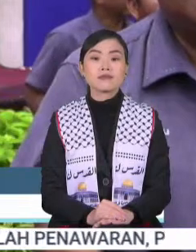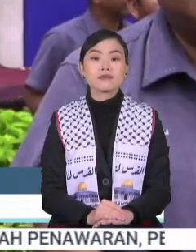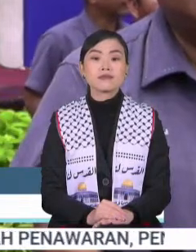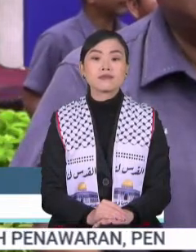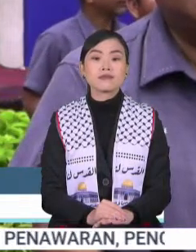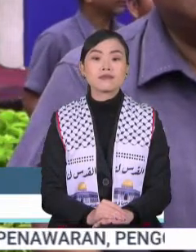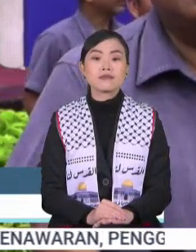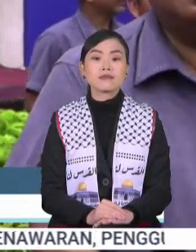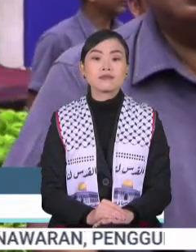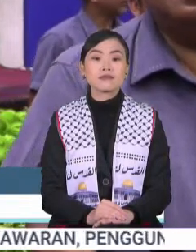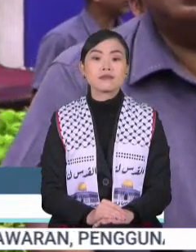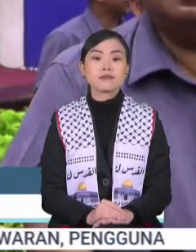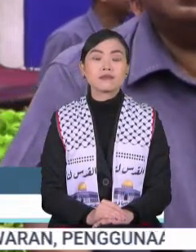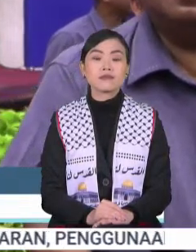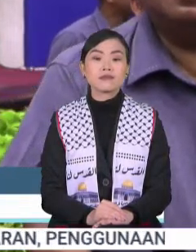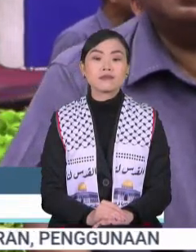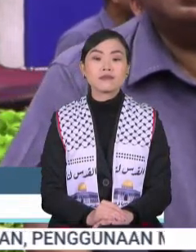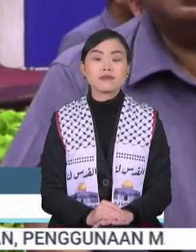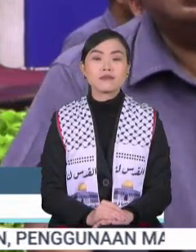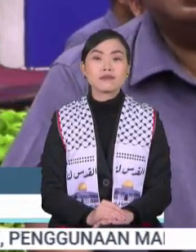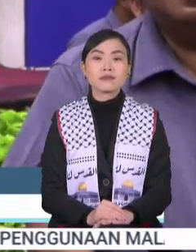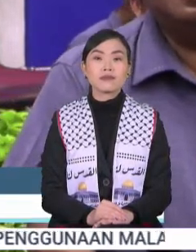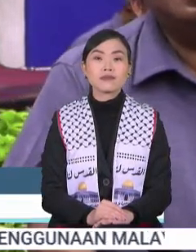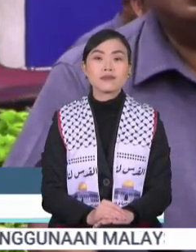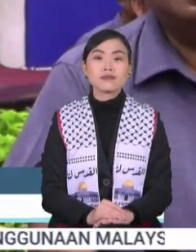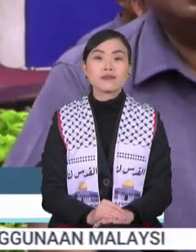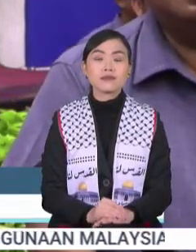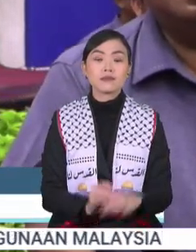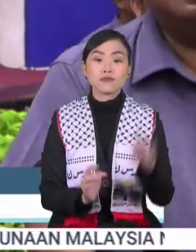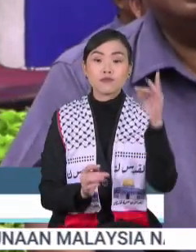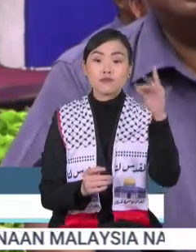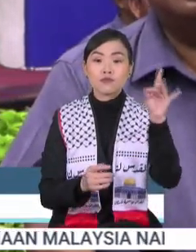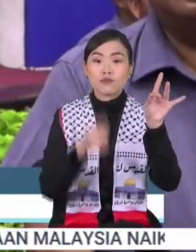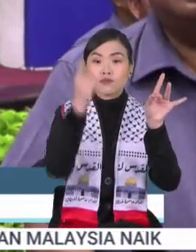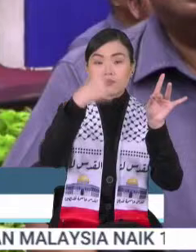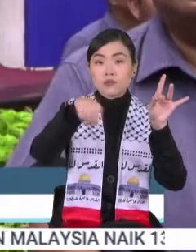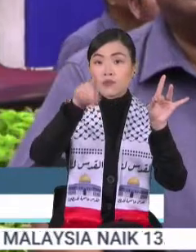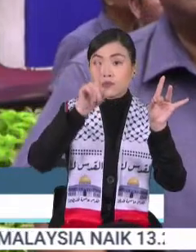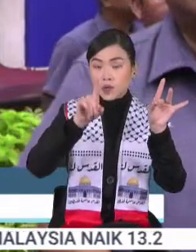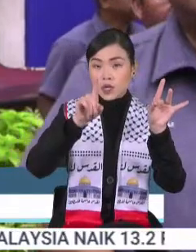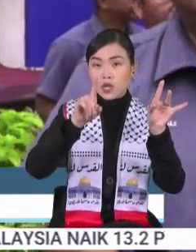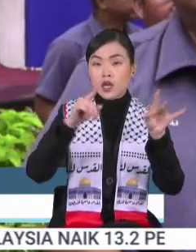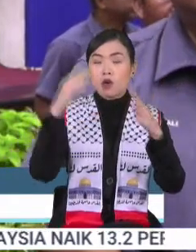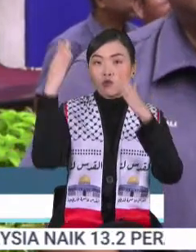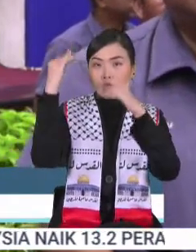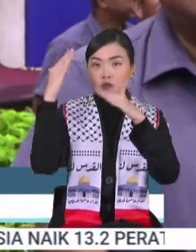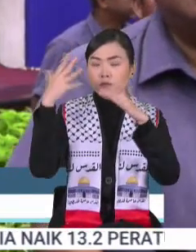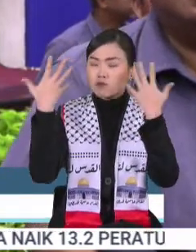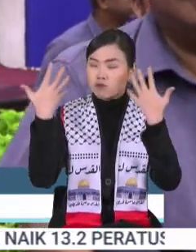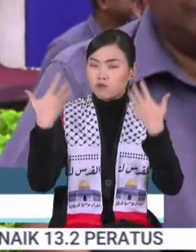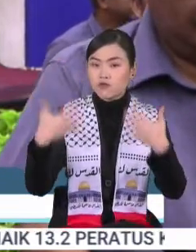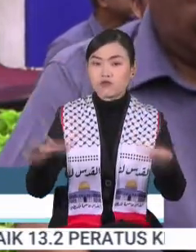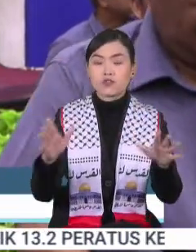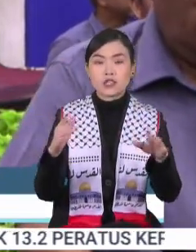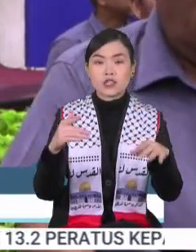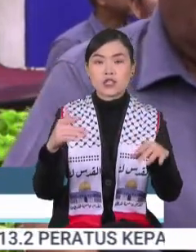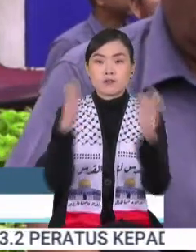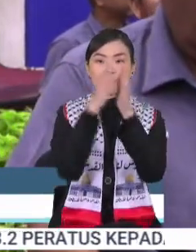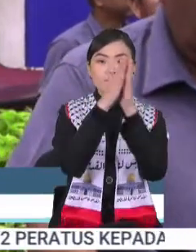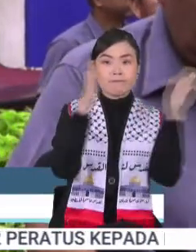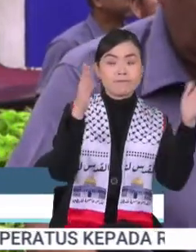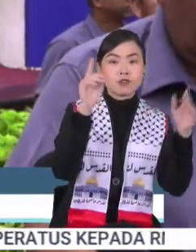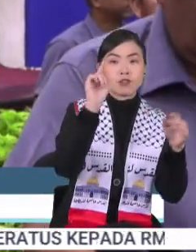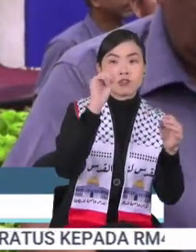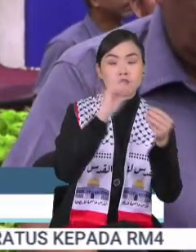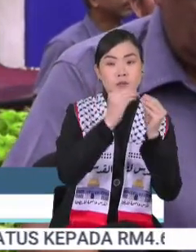Abdullah dan pada 18 ni insya-allah dia siap fasa pertama dan